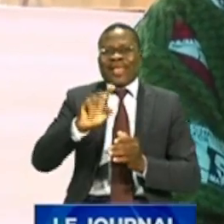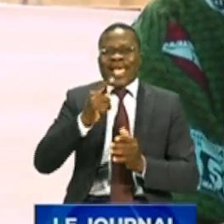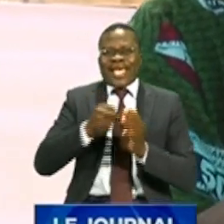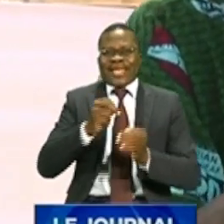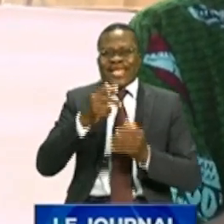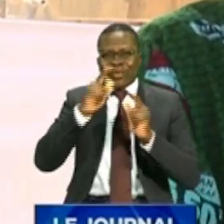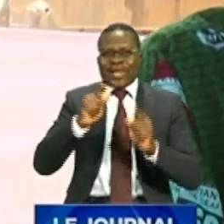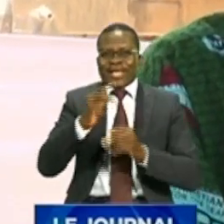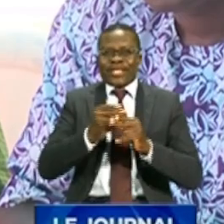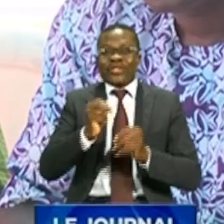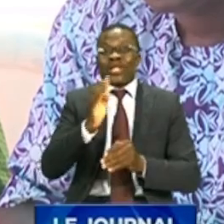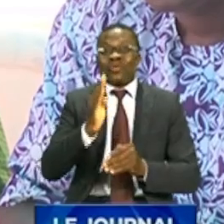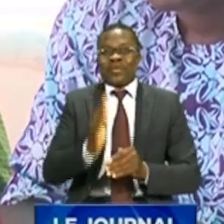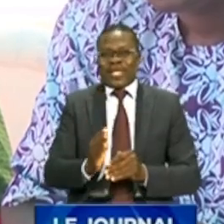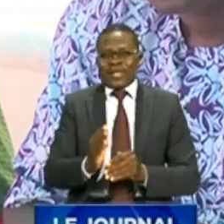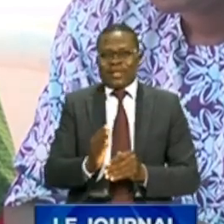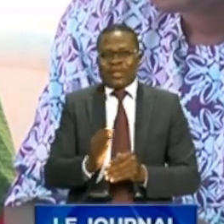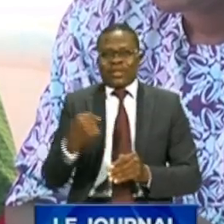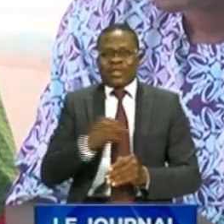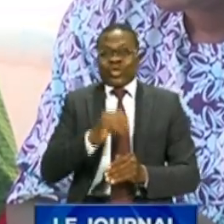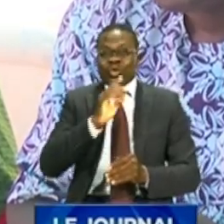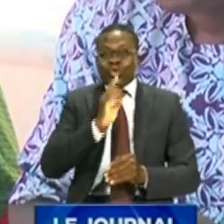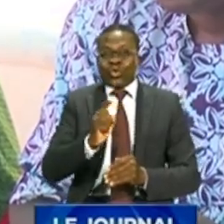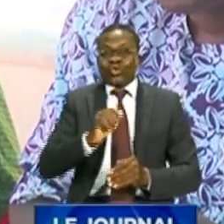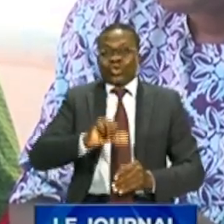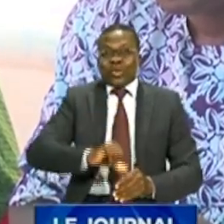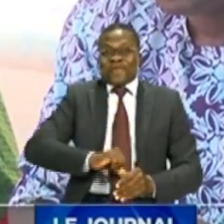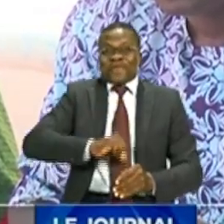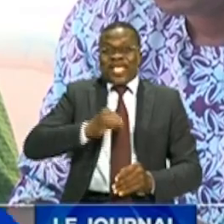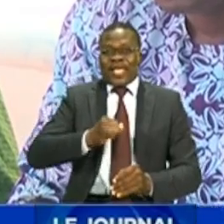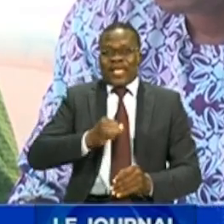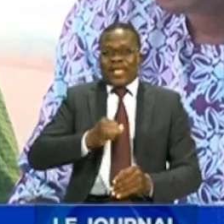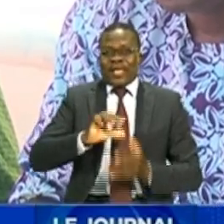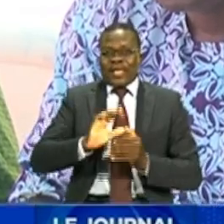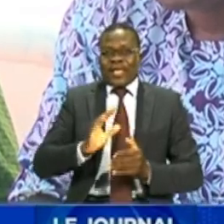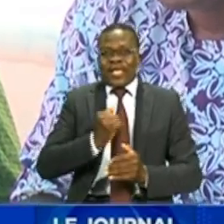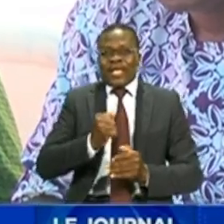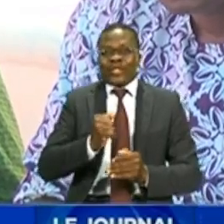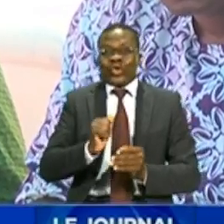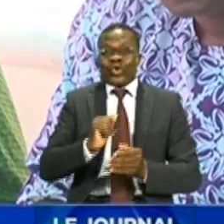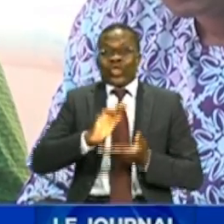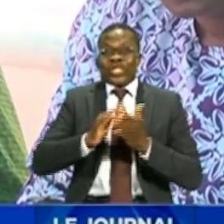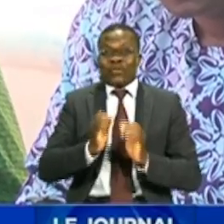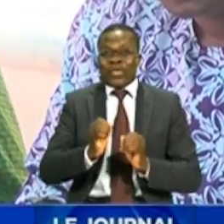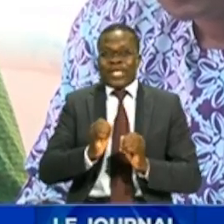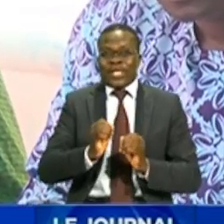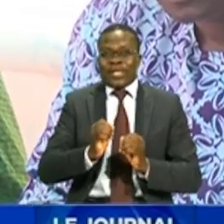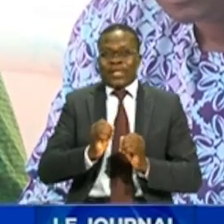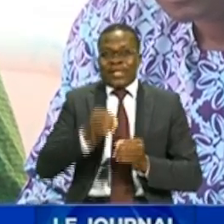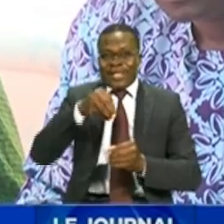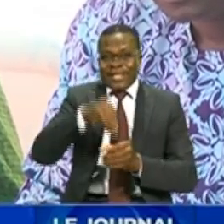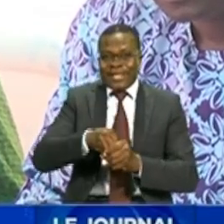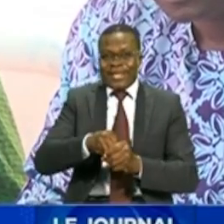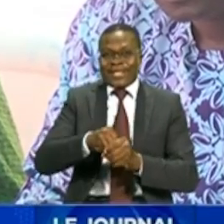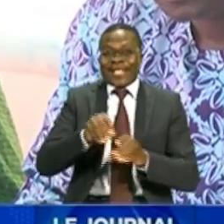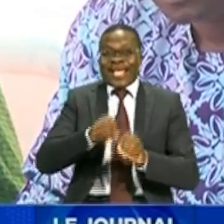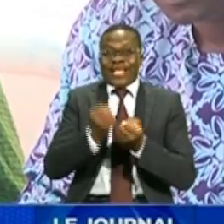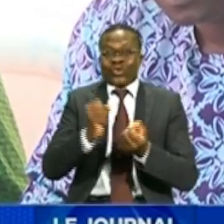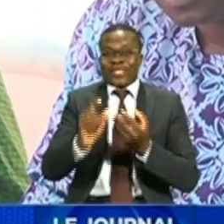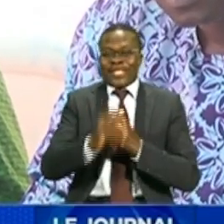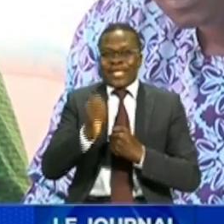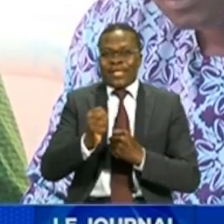langue nationale du Bénin. Nous sommes fiers de notre devenir dans la